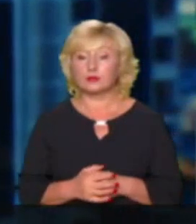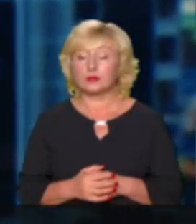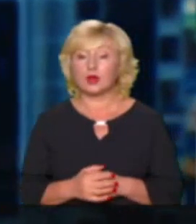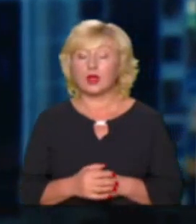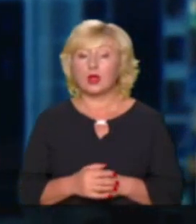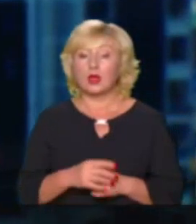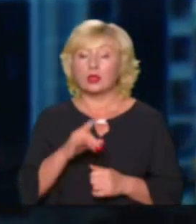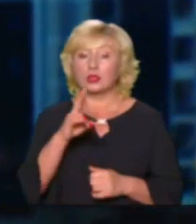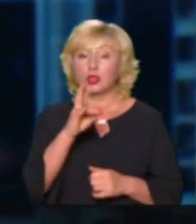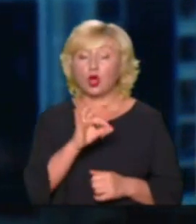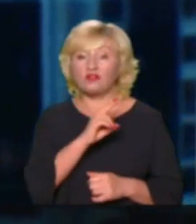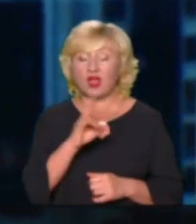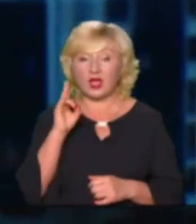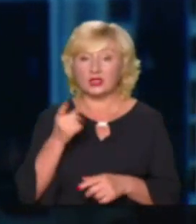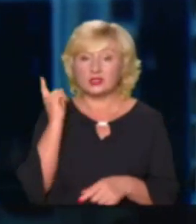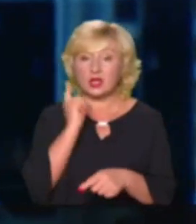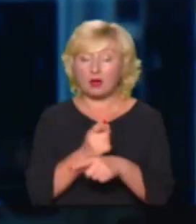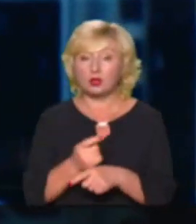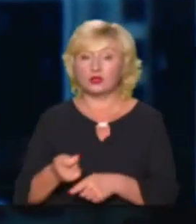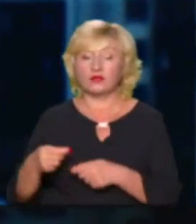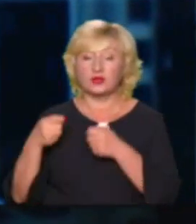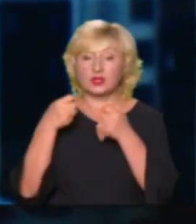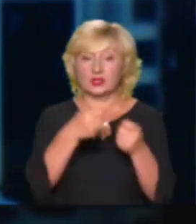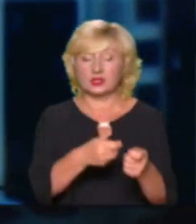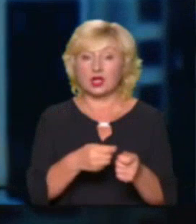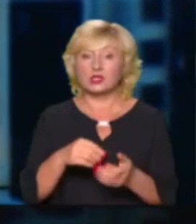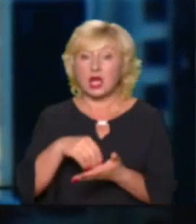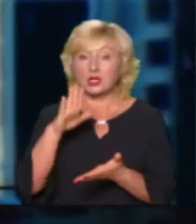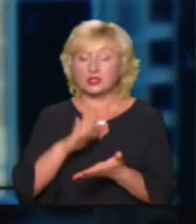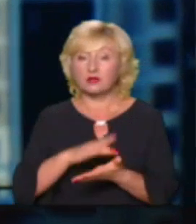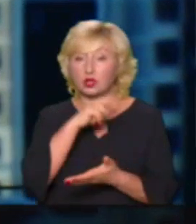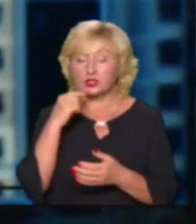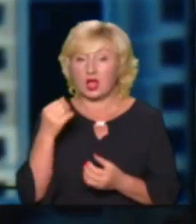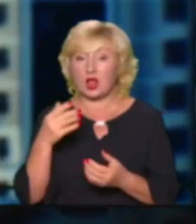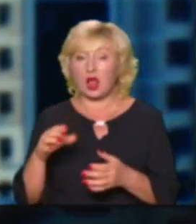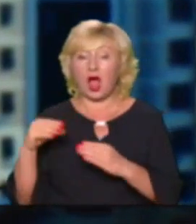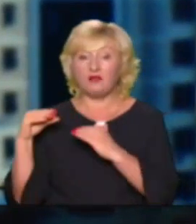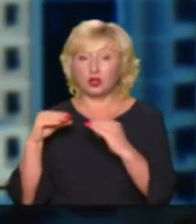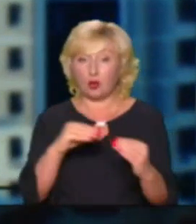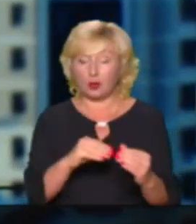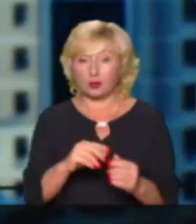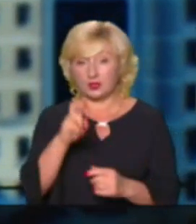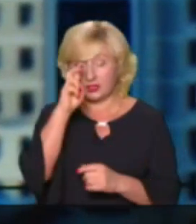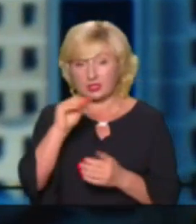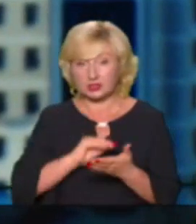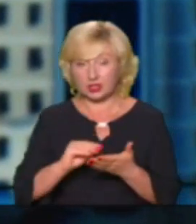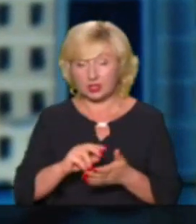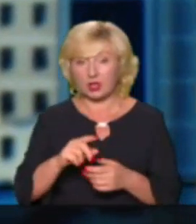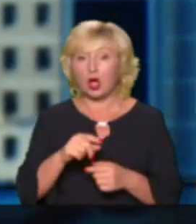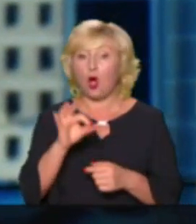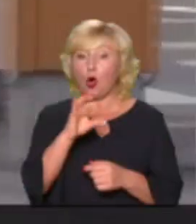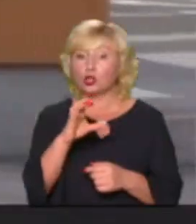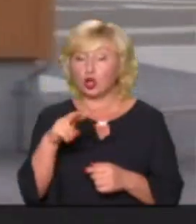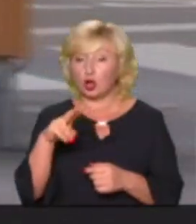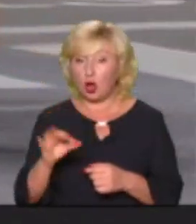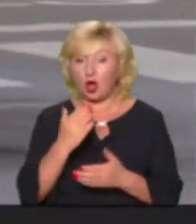Норвегія вирішила заборонити в'їзд зареєстрованих в Росії легкових автомобілів. Про це заявив держсекретар країни. Таким чином, Осло стане